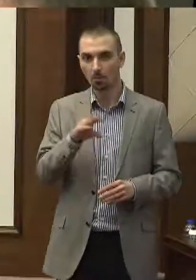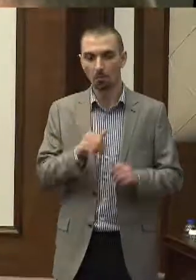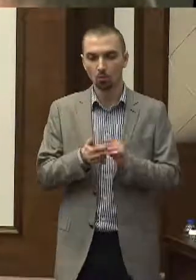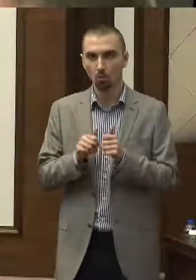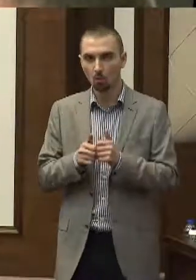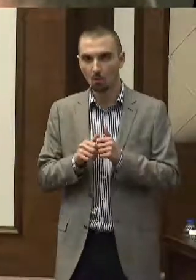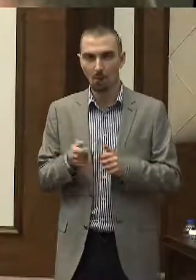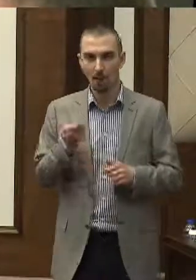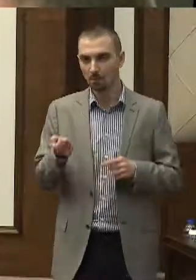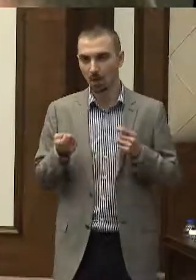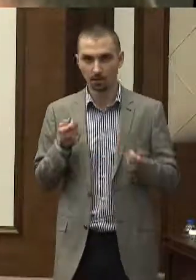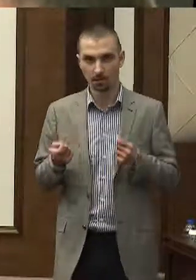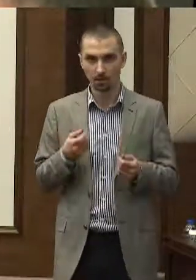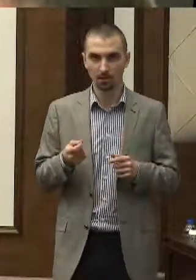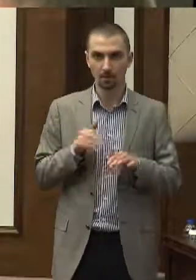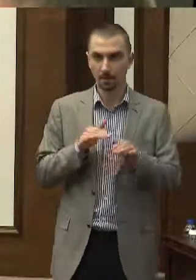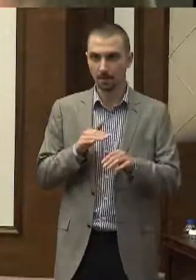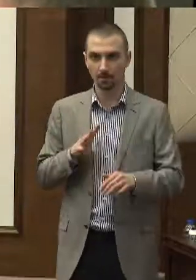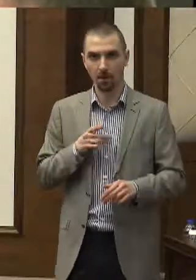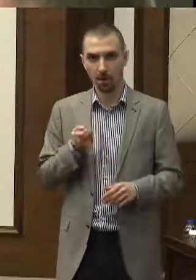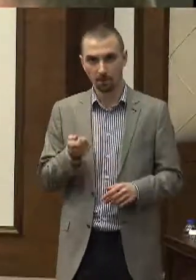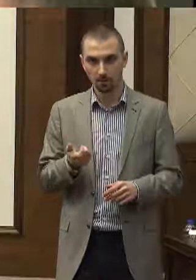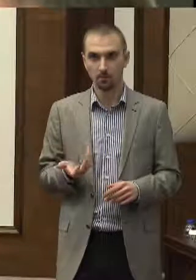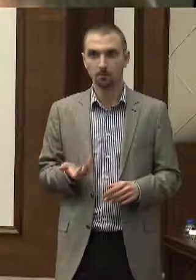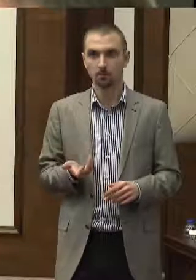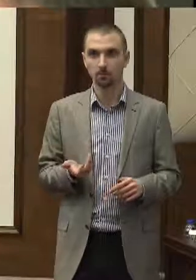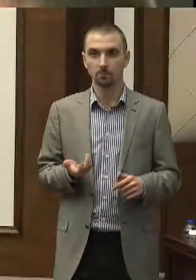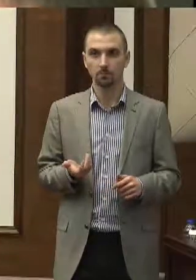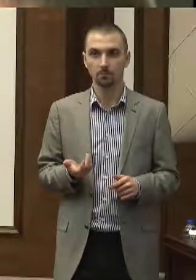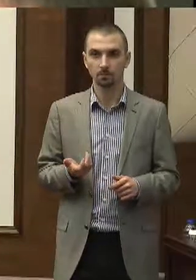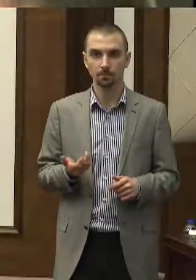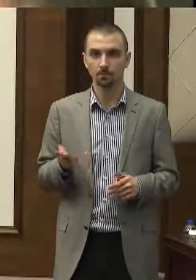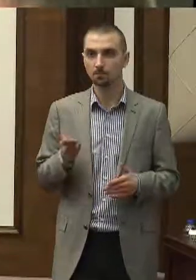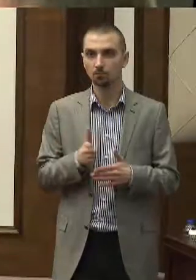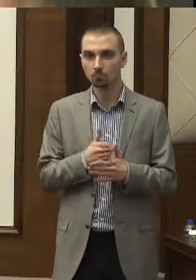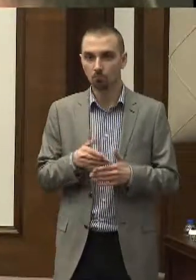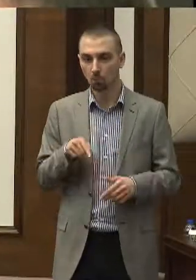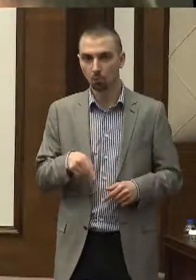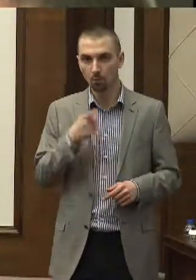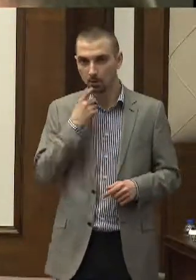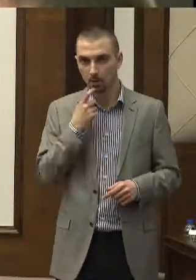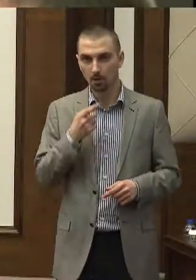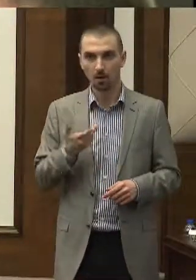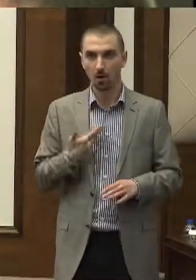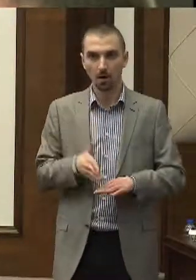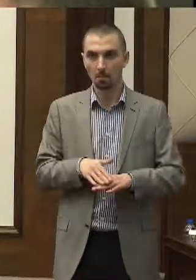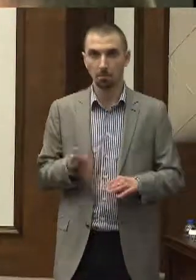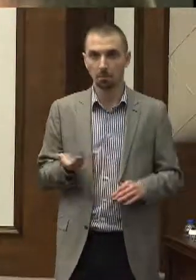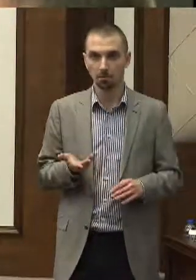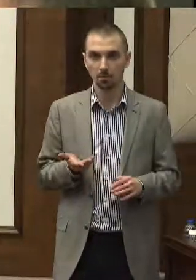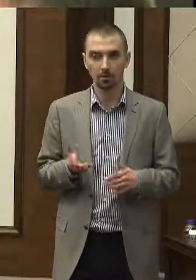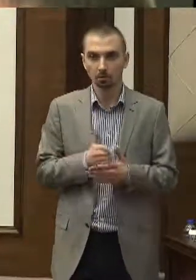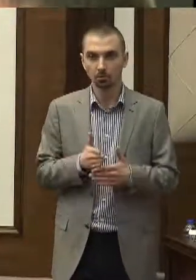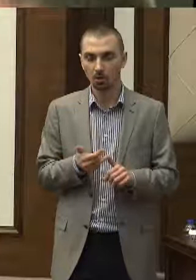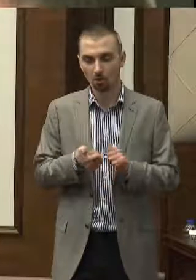ya da ayrımcı davrandığımızı düşünüyorum. Bir de neden malzeme yardımı yapılmadık? Bu sene yapılmamız gerektiğini spor